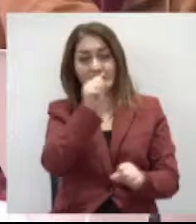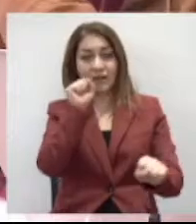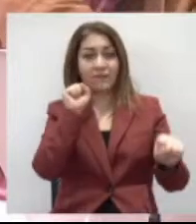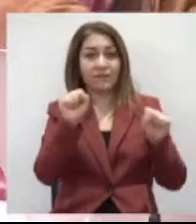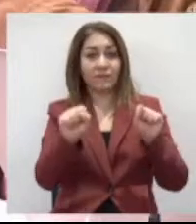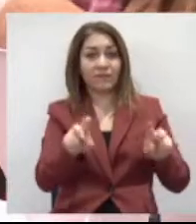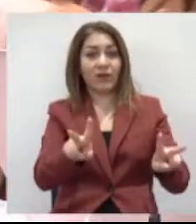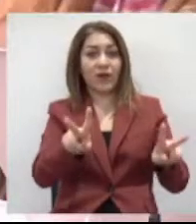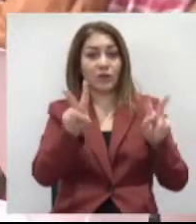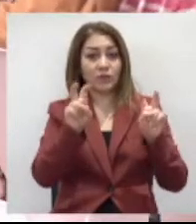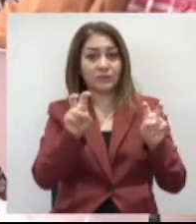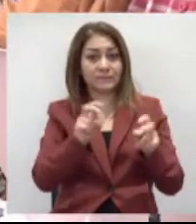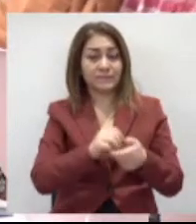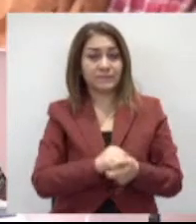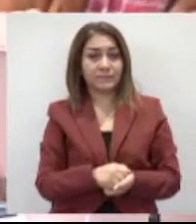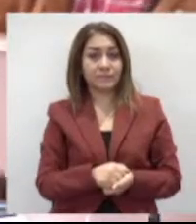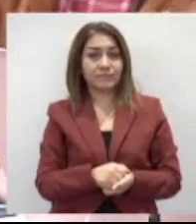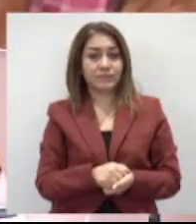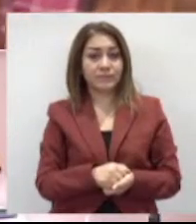ժողովրդավարության